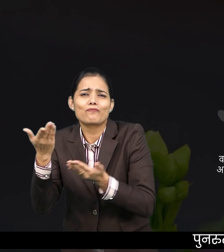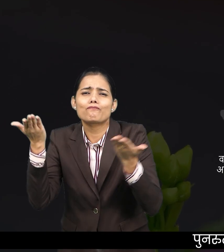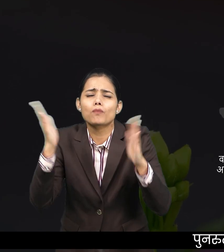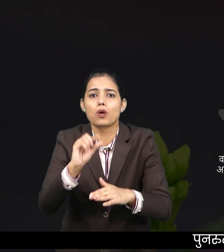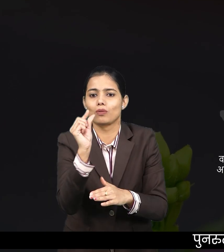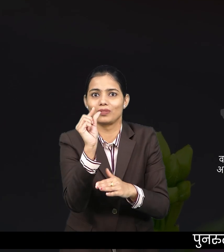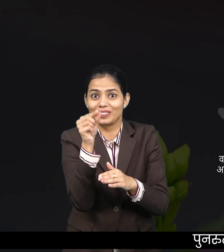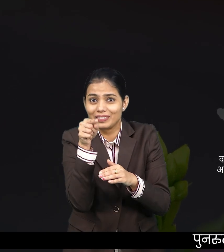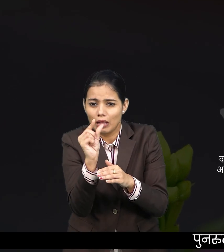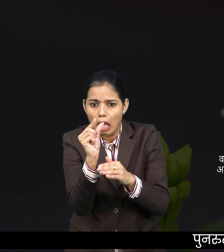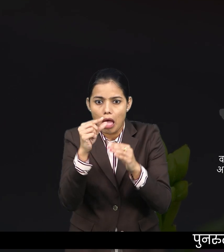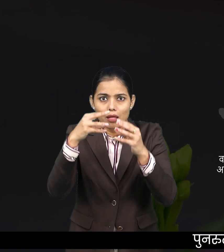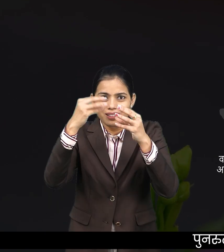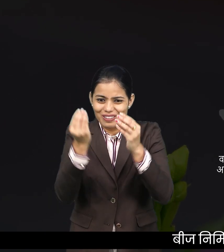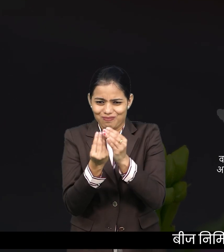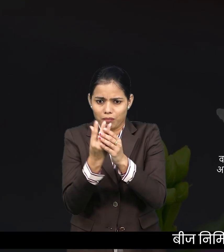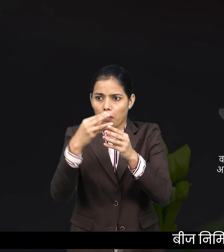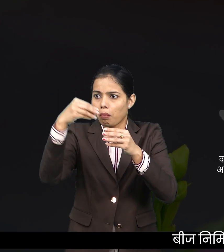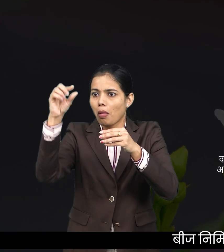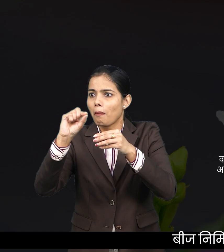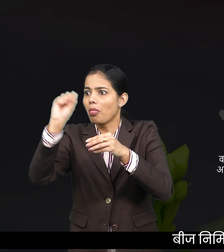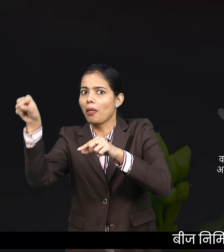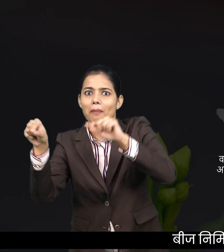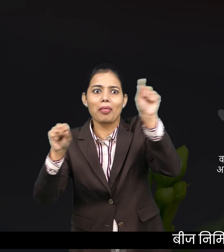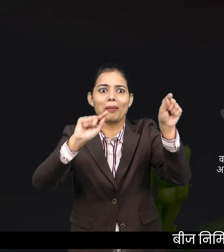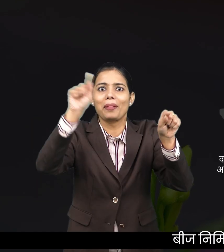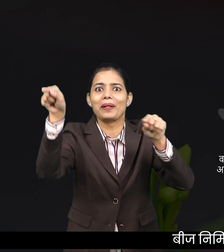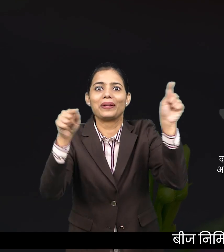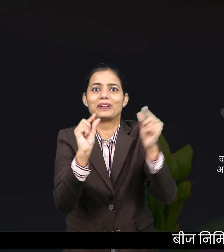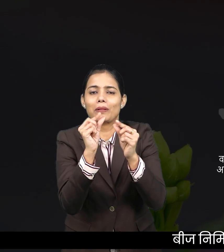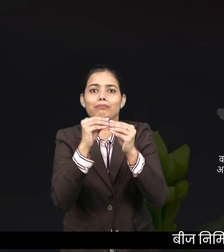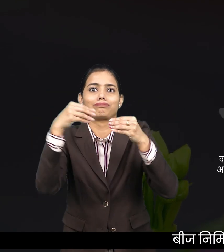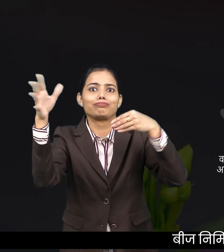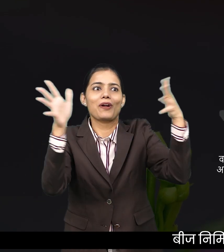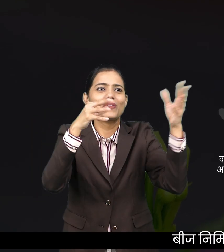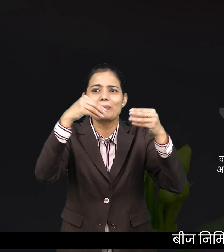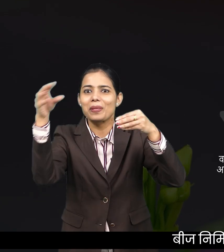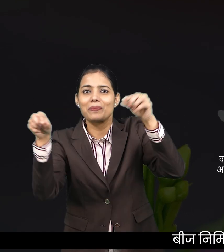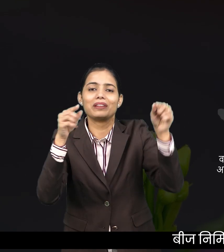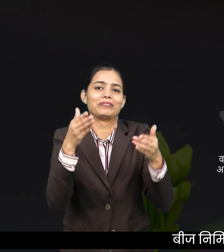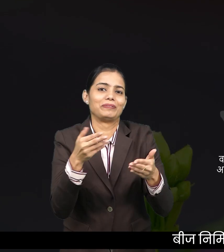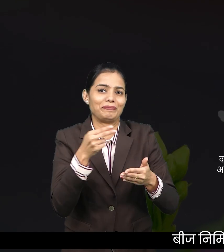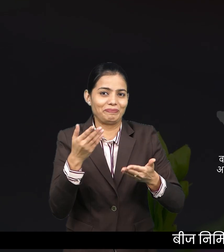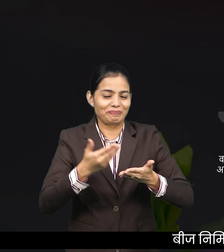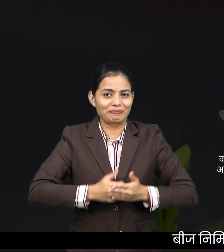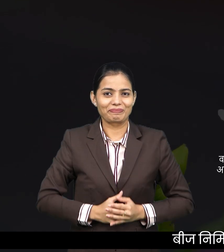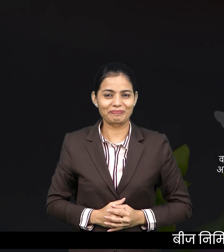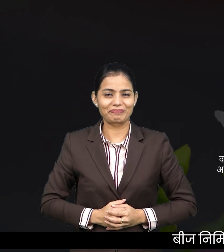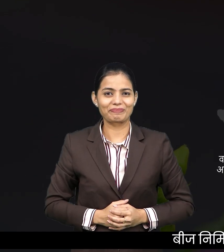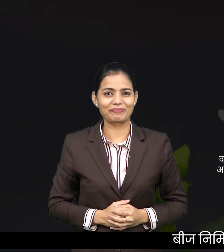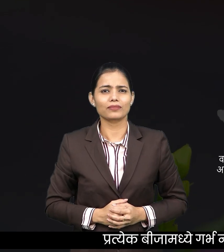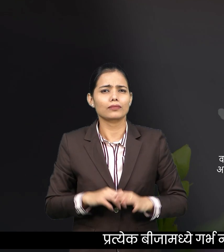पुनरुत्पादन म्हणजेच परागण, बीज निर्मिती आणि बीज